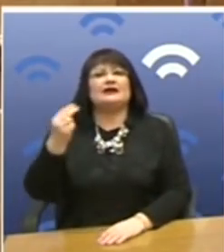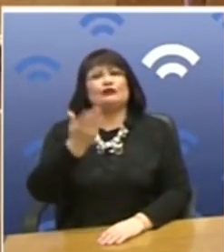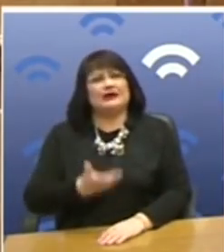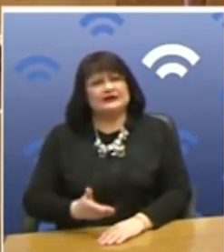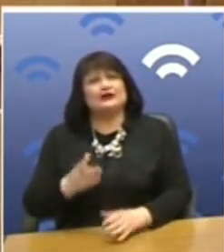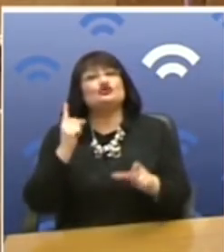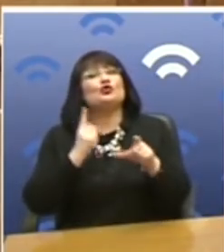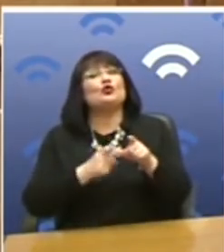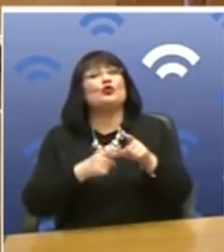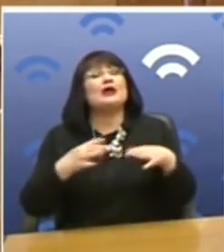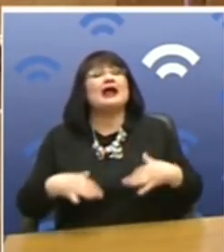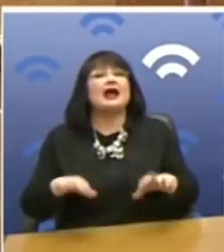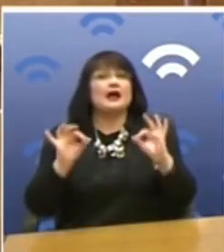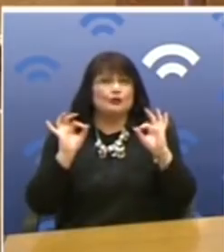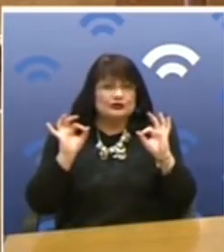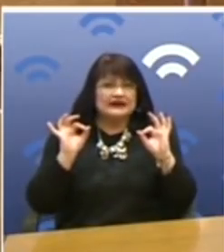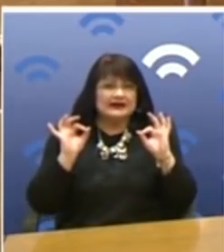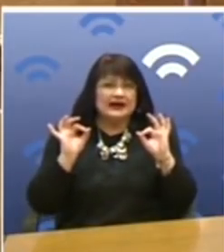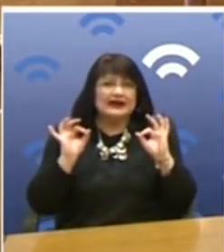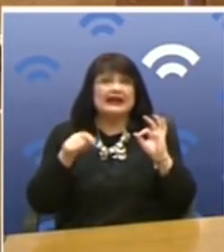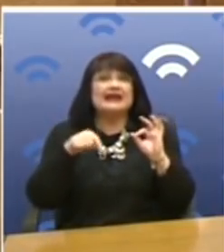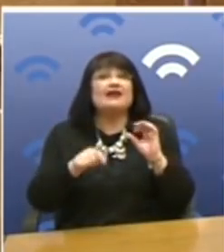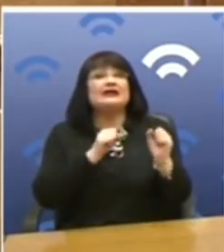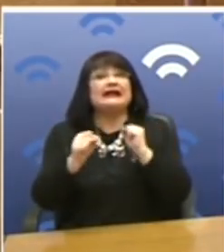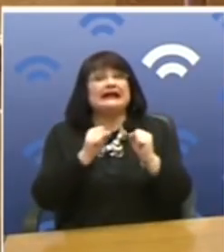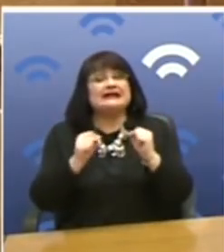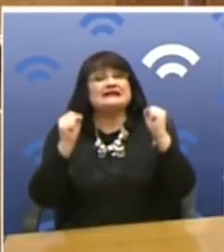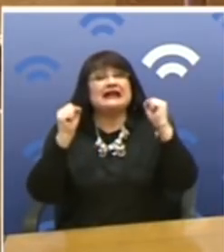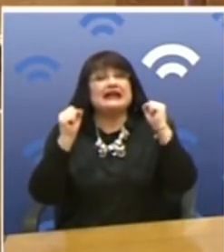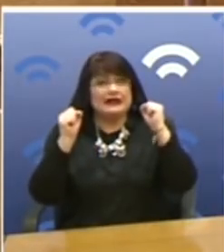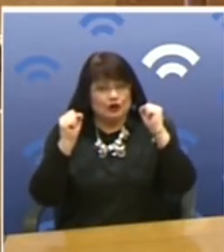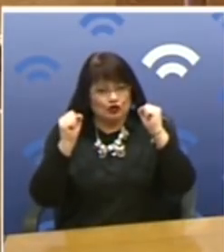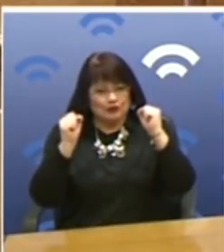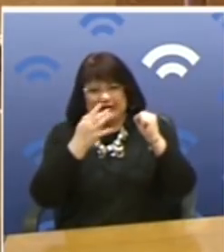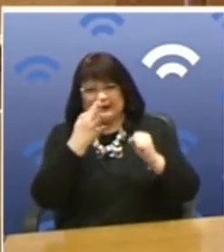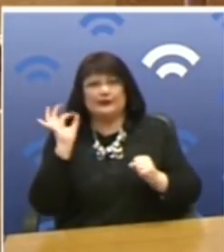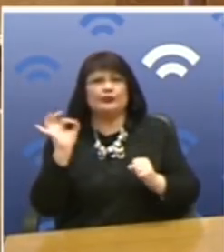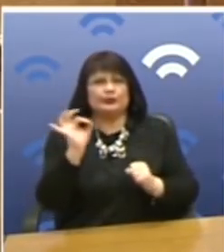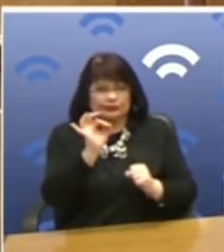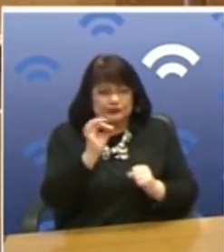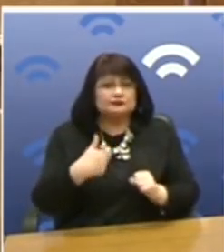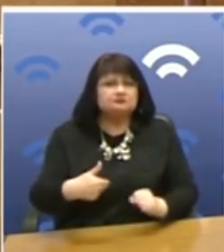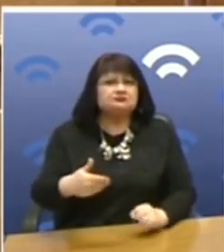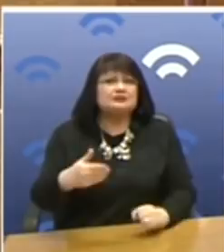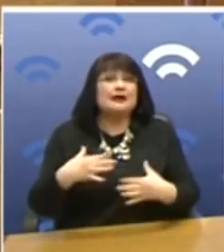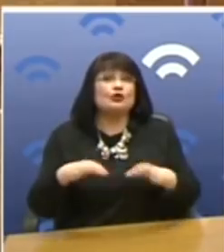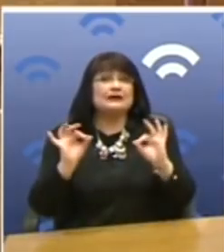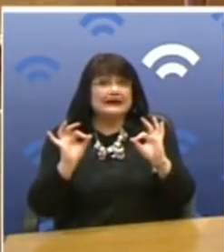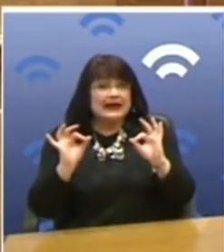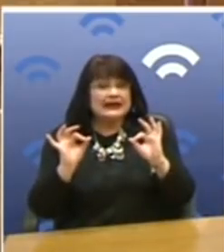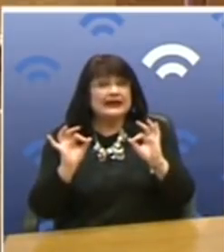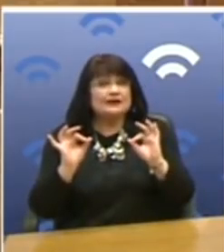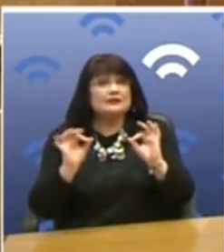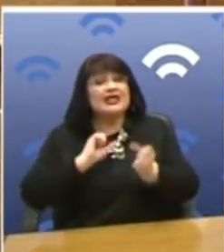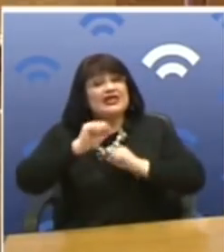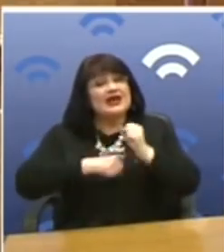αντιμετώπισε αυτή την πρωτόγνωρη υγειονομική κρίση με υψηλό αίσθημα ευθύνης. Προσαρμόσαμε τη δράση